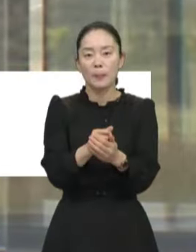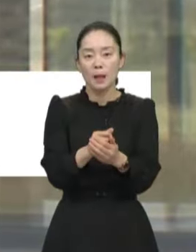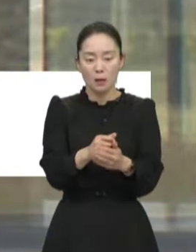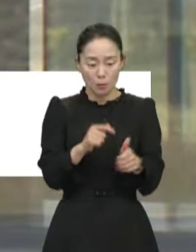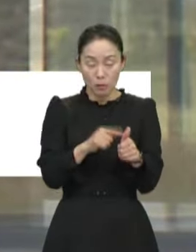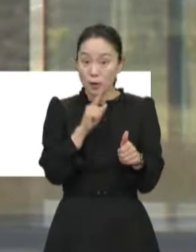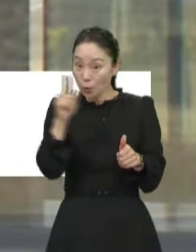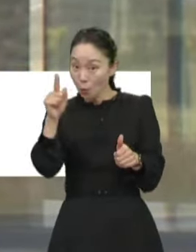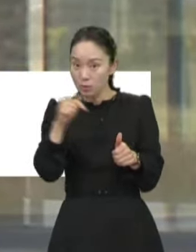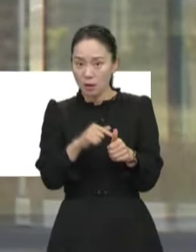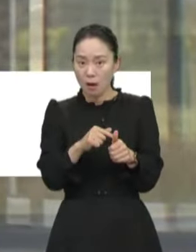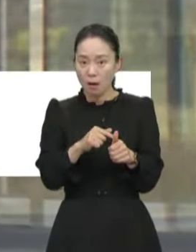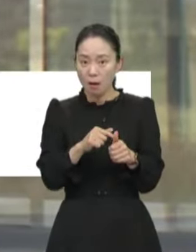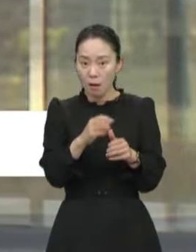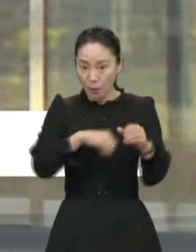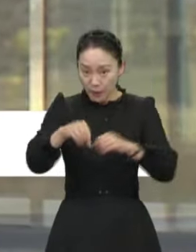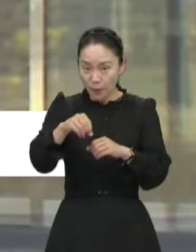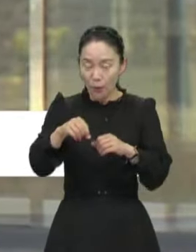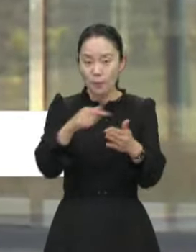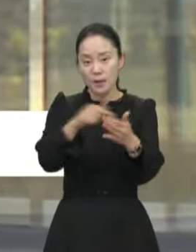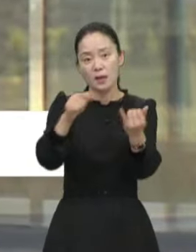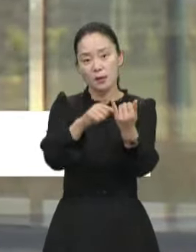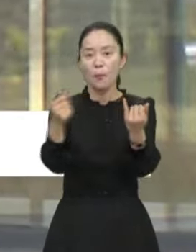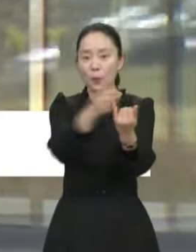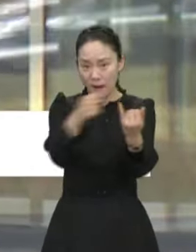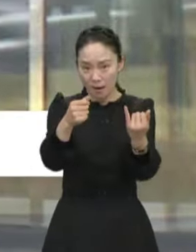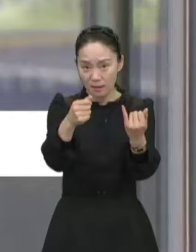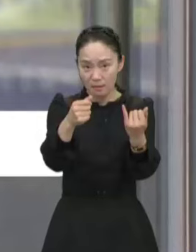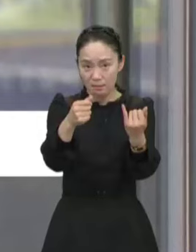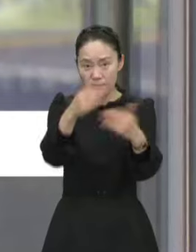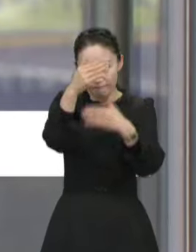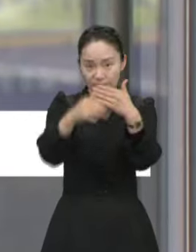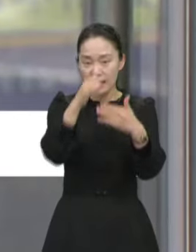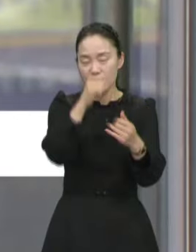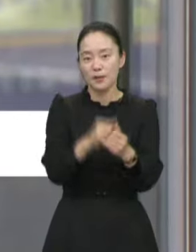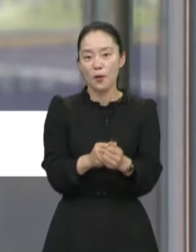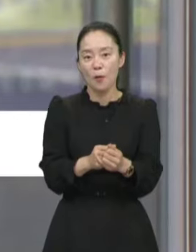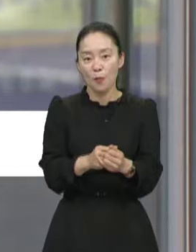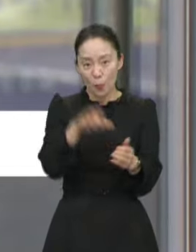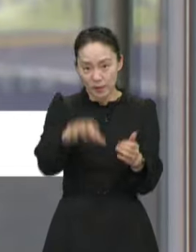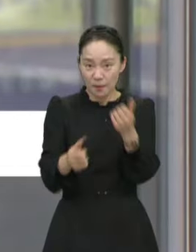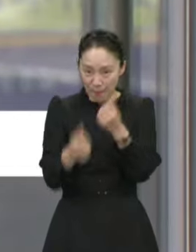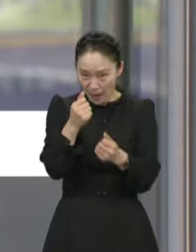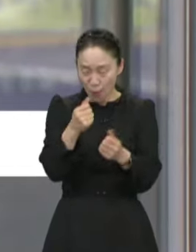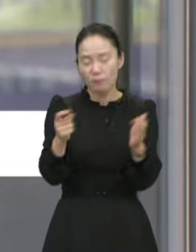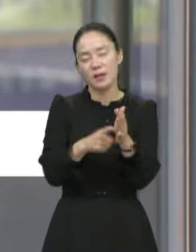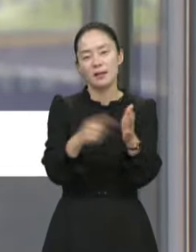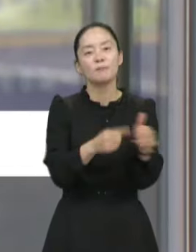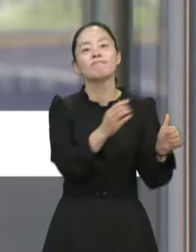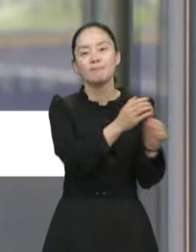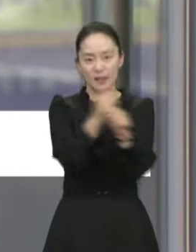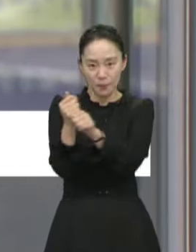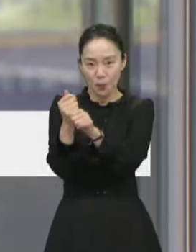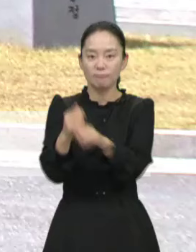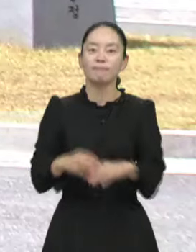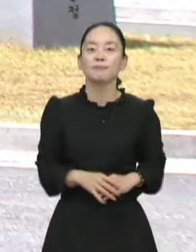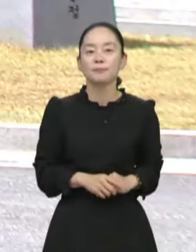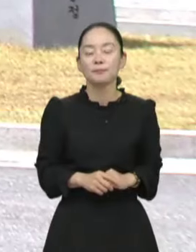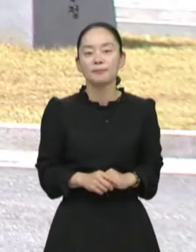신고자가 피해자를 폭행하는 장면이 확인되어 그 현장에서 긴급 체포하게